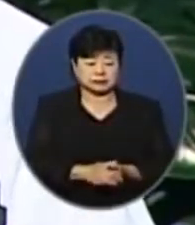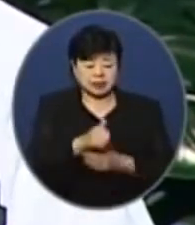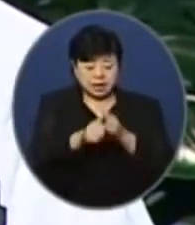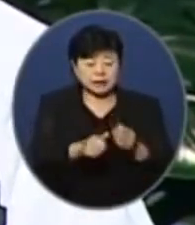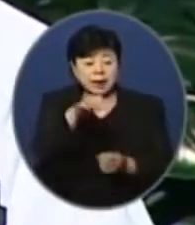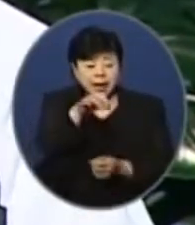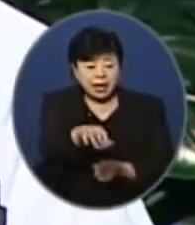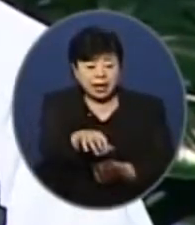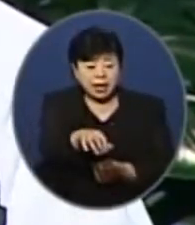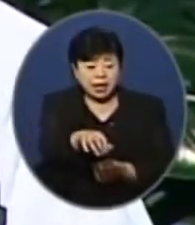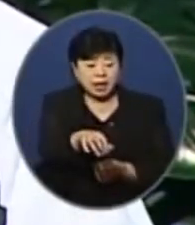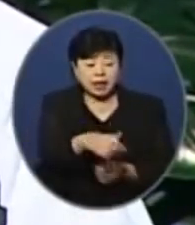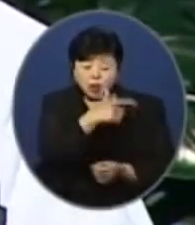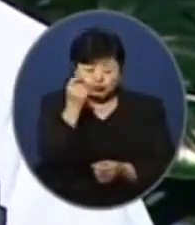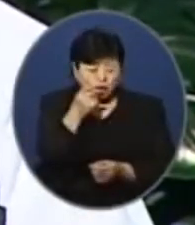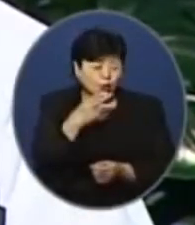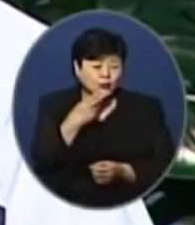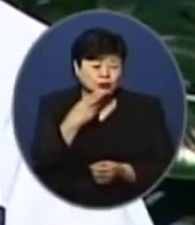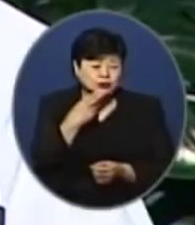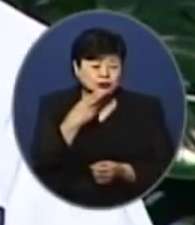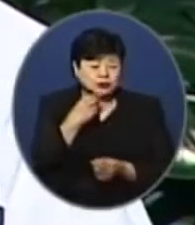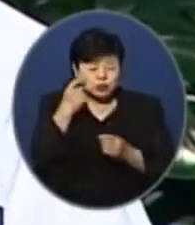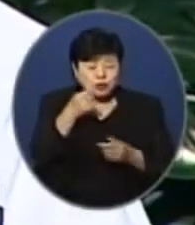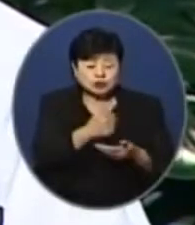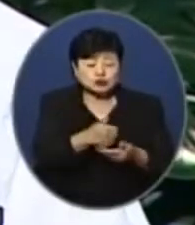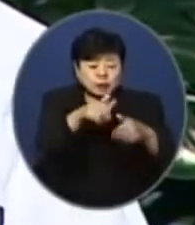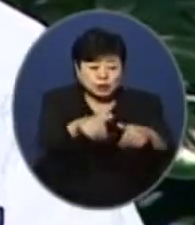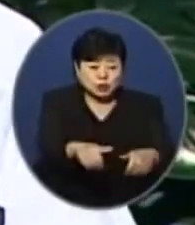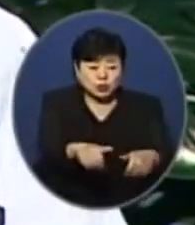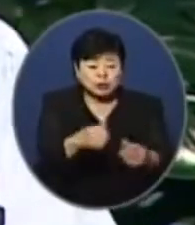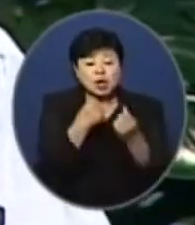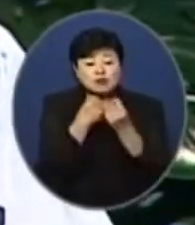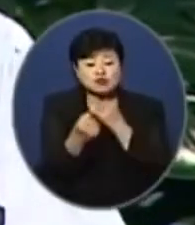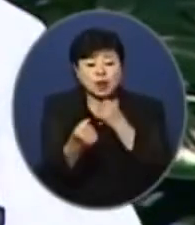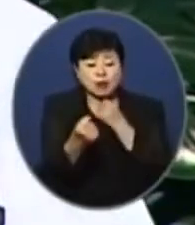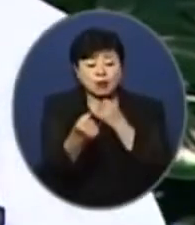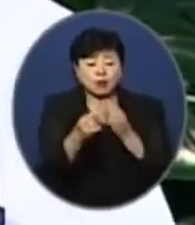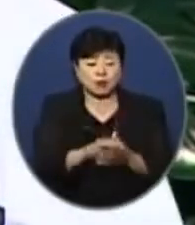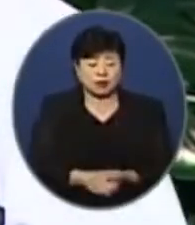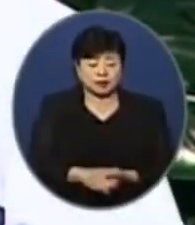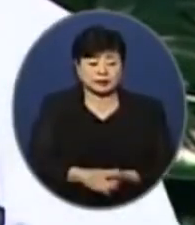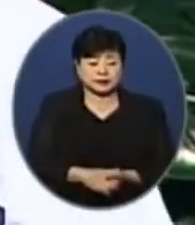하나님 앞에서 무엇 하나 부족함이 없는 훌륭한 종이었습니다. 그럼에도 불구하고